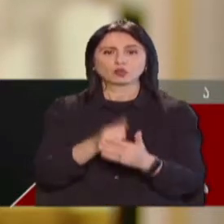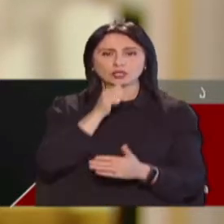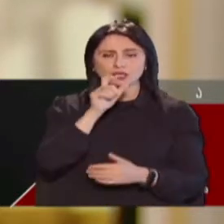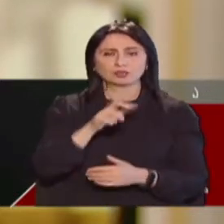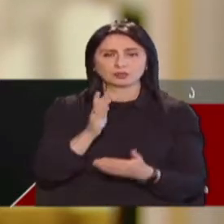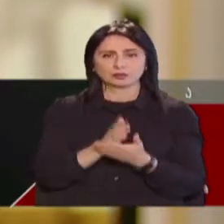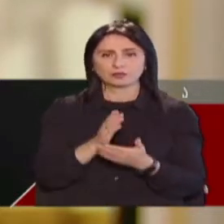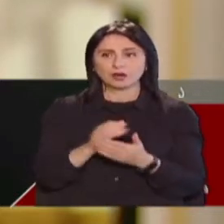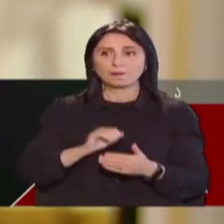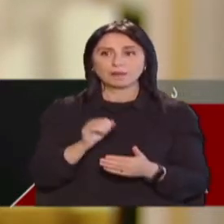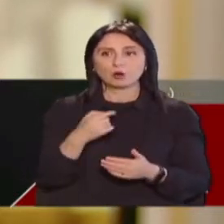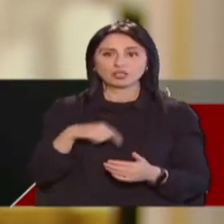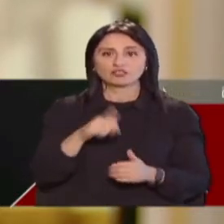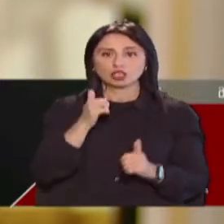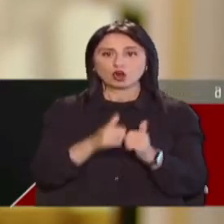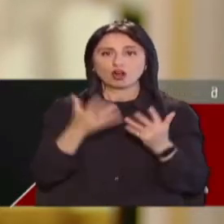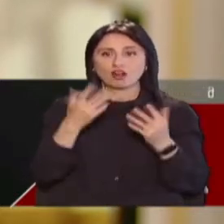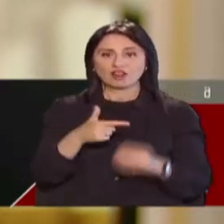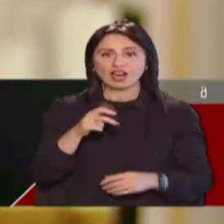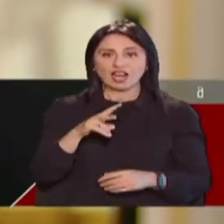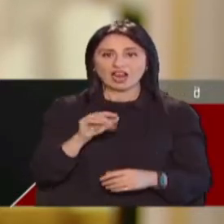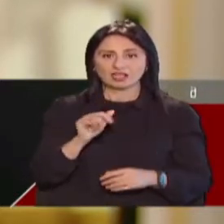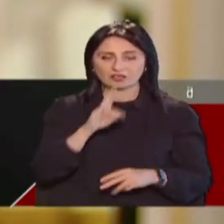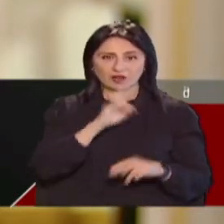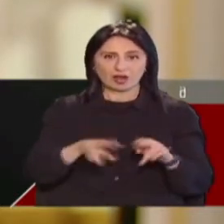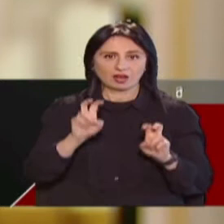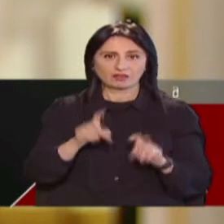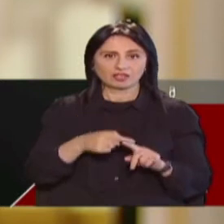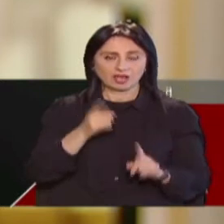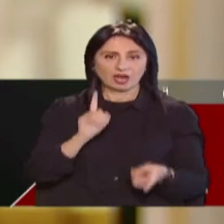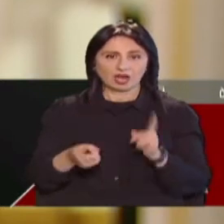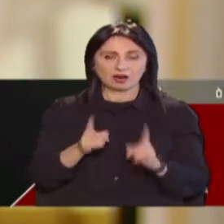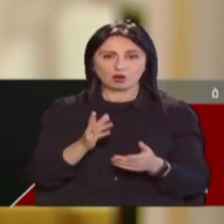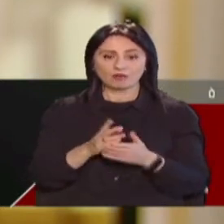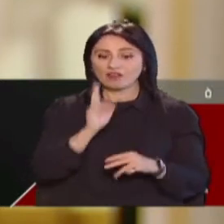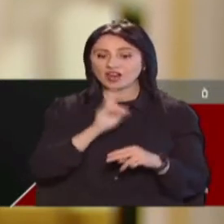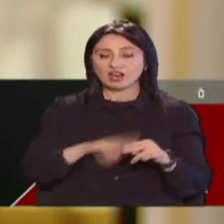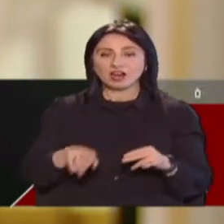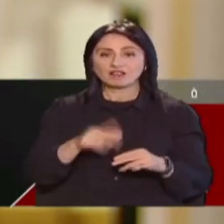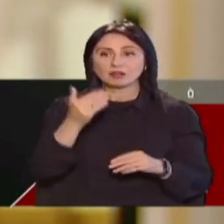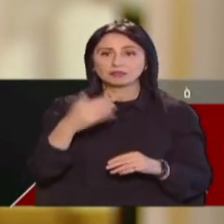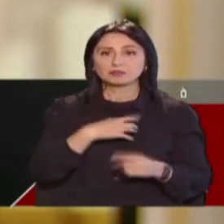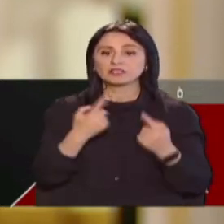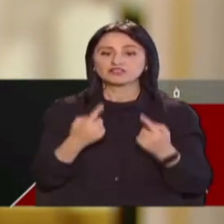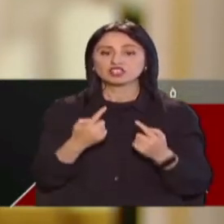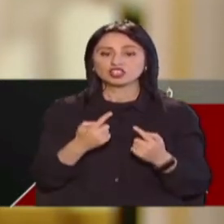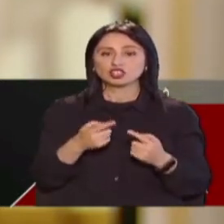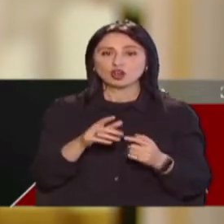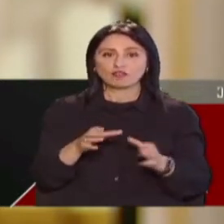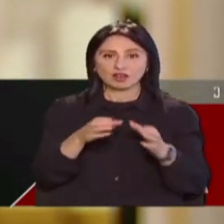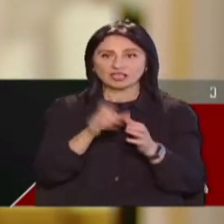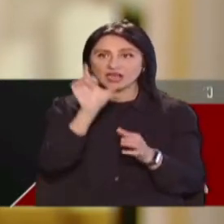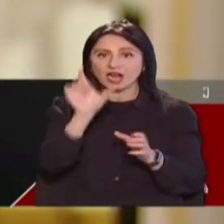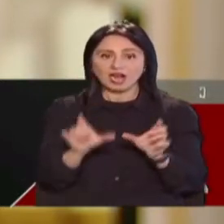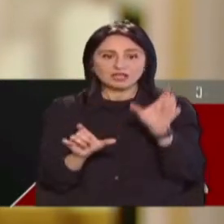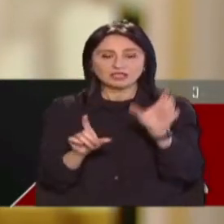მხრიდან. Მეგობრებო, ჩვენ ყოველდღურად გელათს ვკარგავთ. Ეს არის რეალობა. Კარგავთ მის იმ მნიშვნელოვან შემადგენელ ნაწილებს,